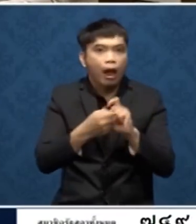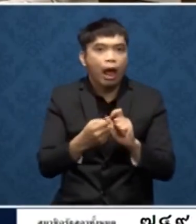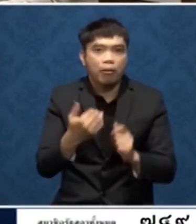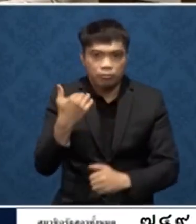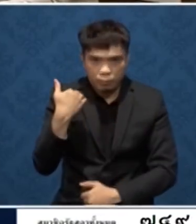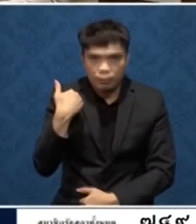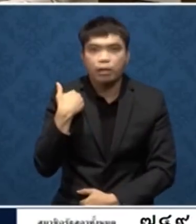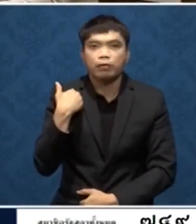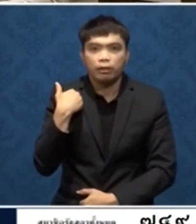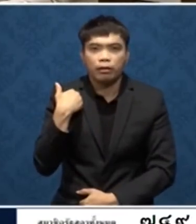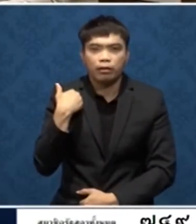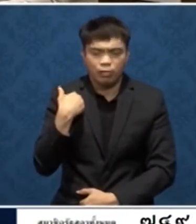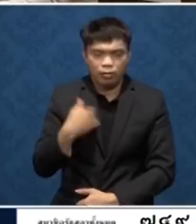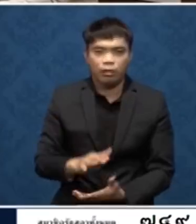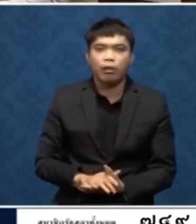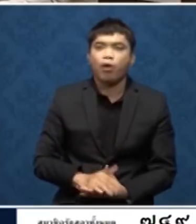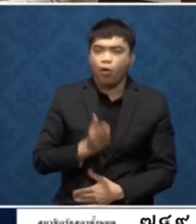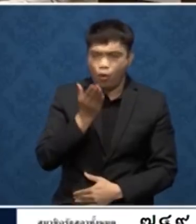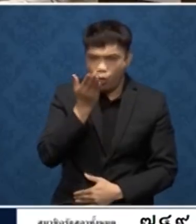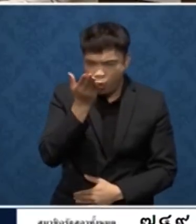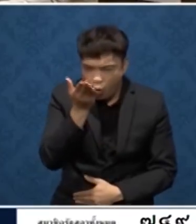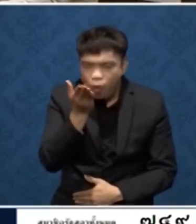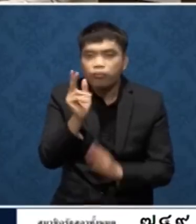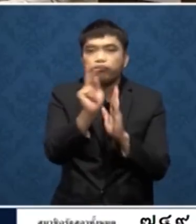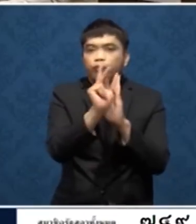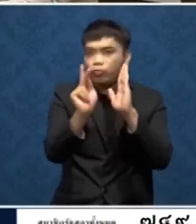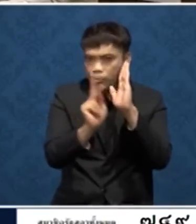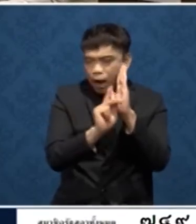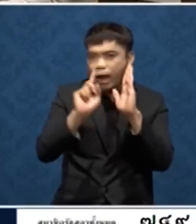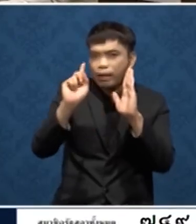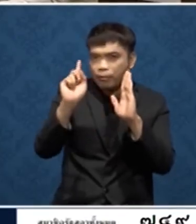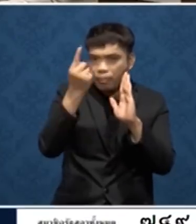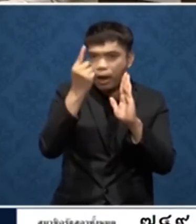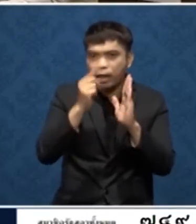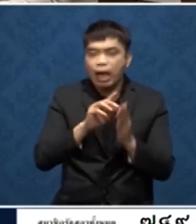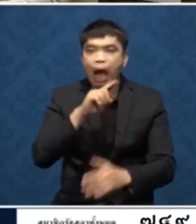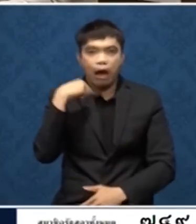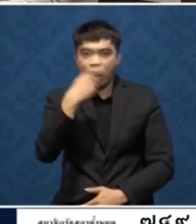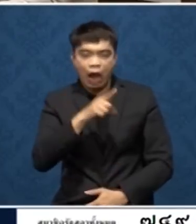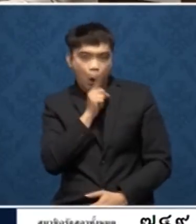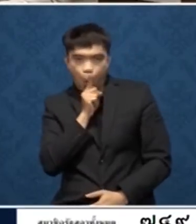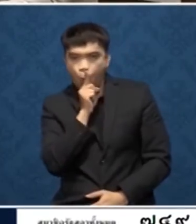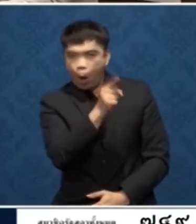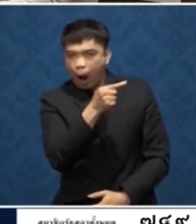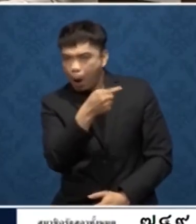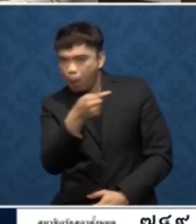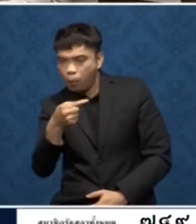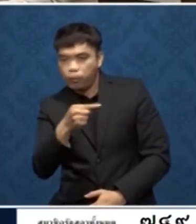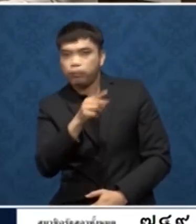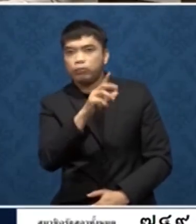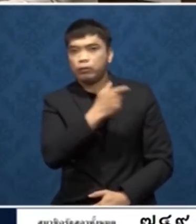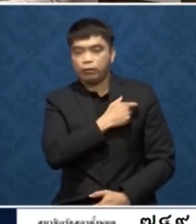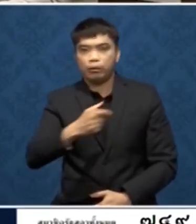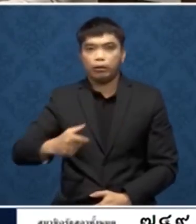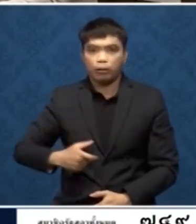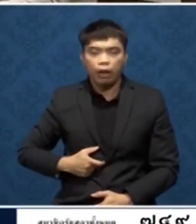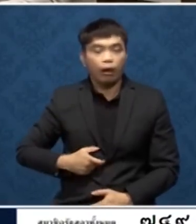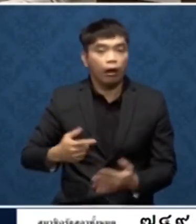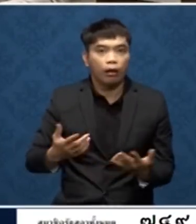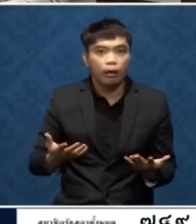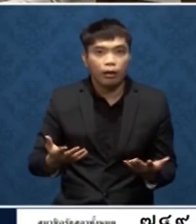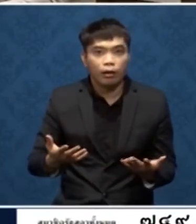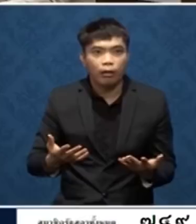ขอเขาว่าขอออกกฎหมายใหม่ยิ่งไอ้คนที่ 1-3วันแล้วพี่ติดคุกดีไหม